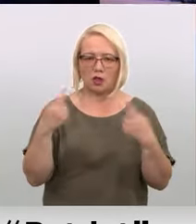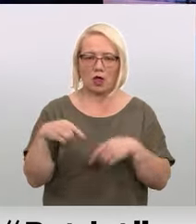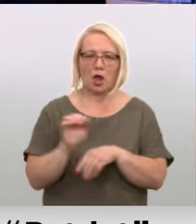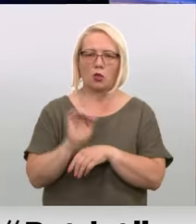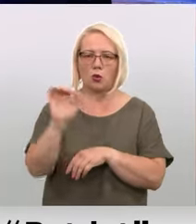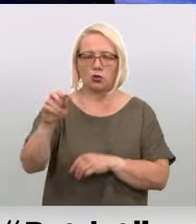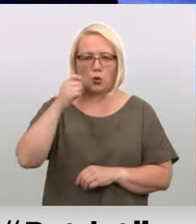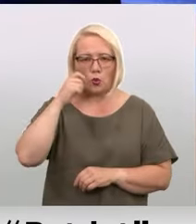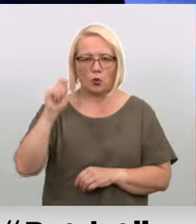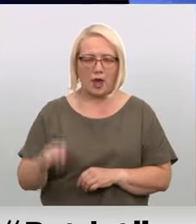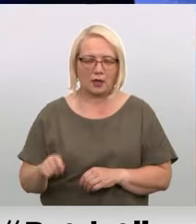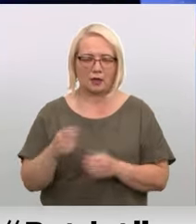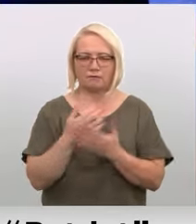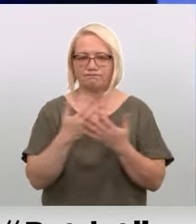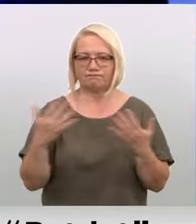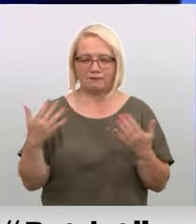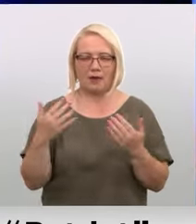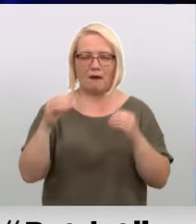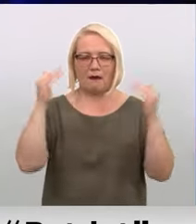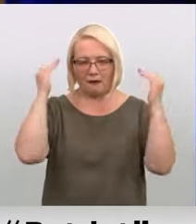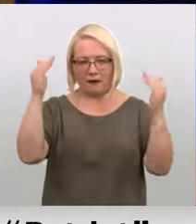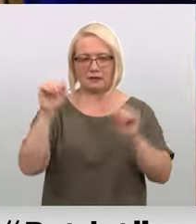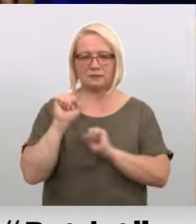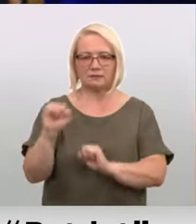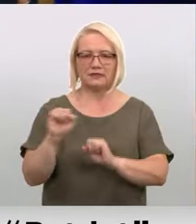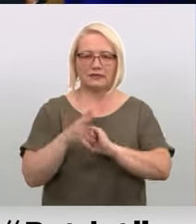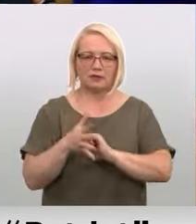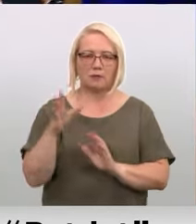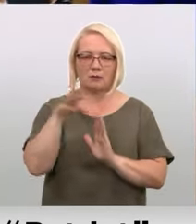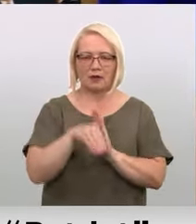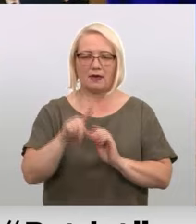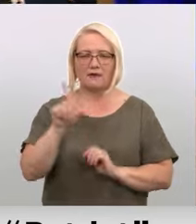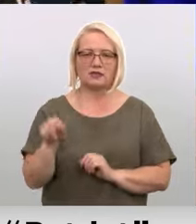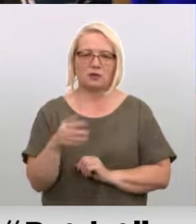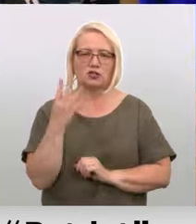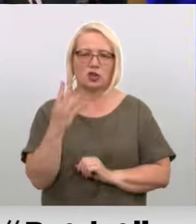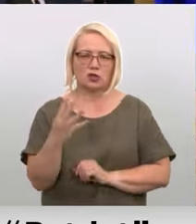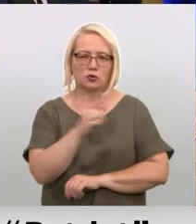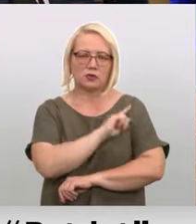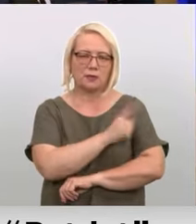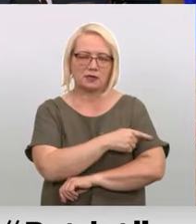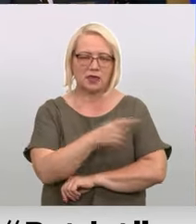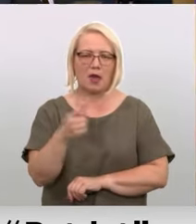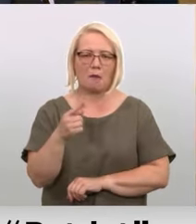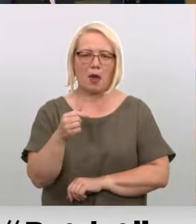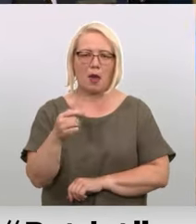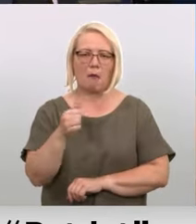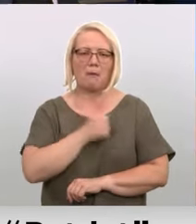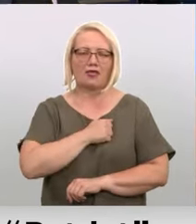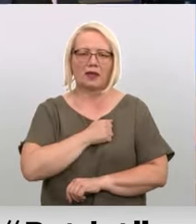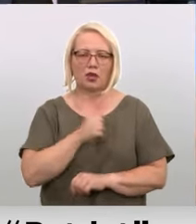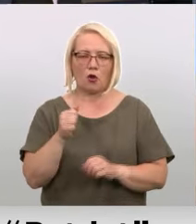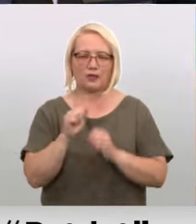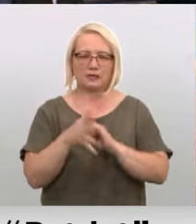Ukrainai 10 pretgaisa aizsardzības sistēmu un tostarp vismaz 4 no jaudīgajām Patriot sistēmām, kuras